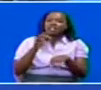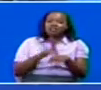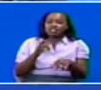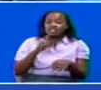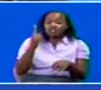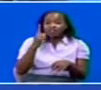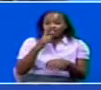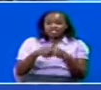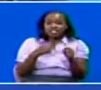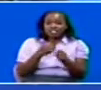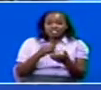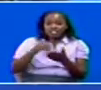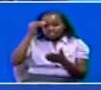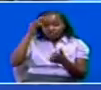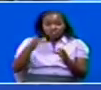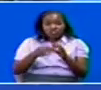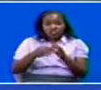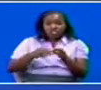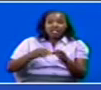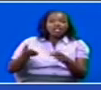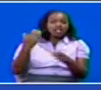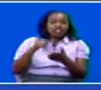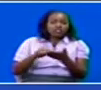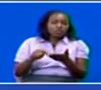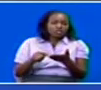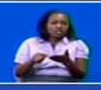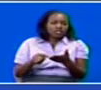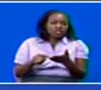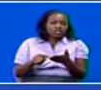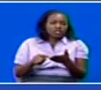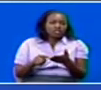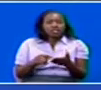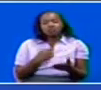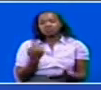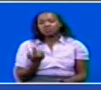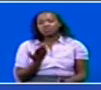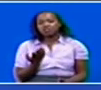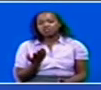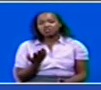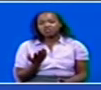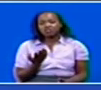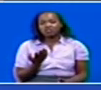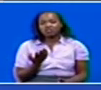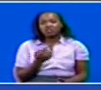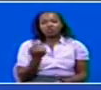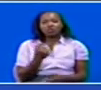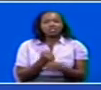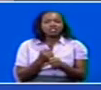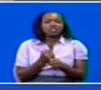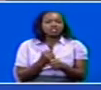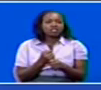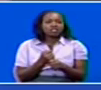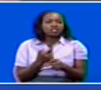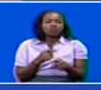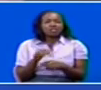kwanza waliojiunga na chuo hiki wiki jana. I'm only using wifi around, that's the main thing I'm doing around, so mimi na filawa sio